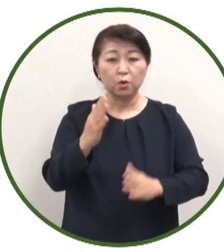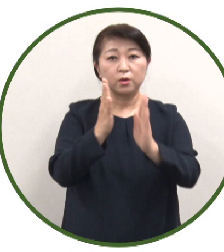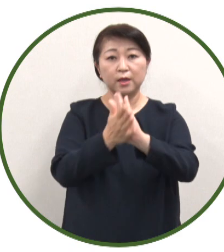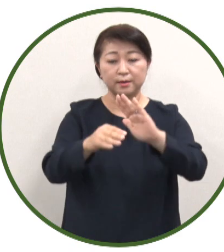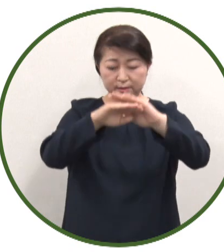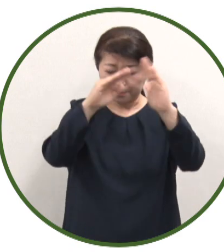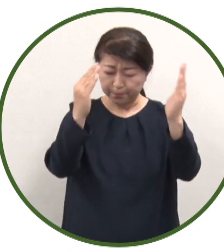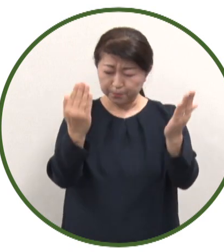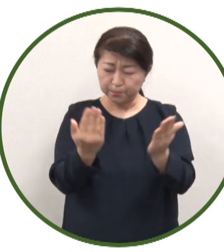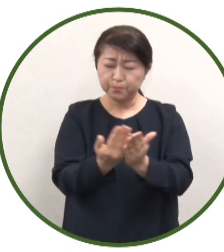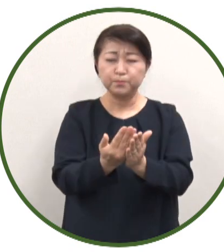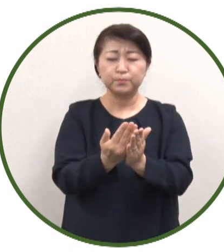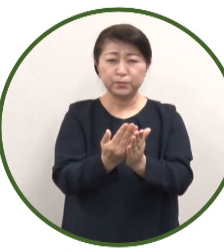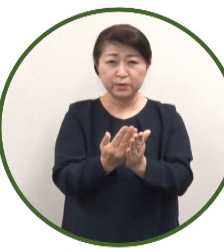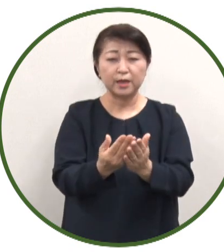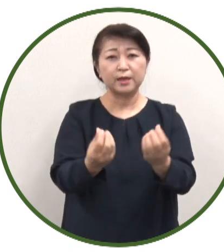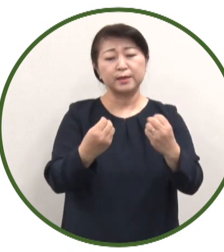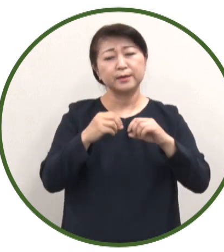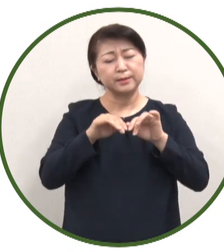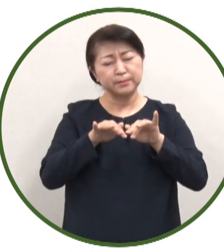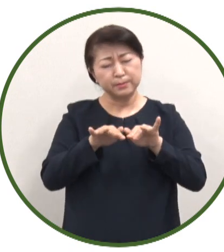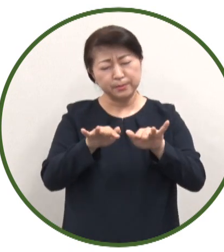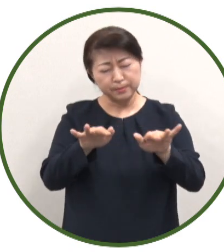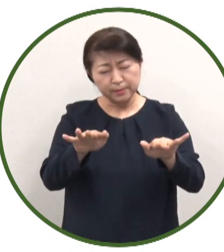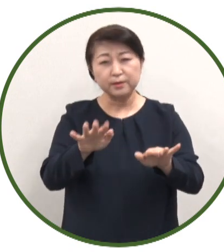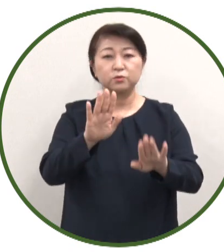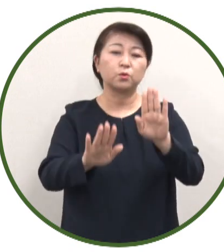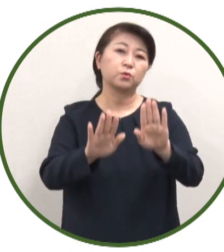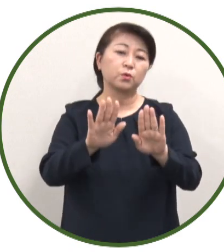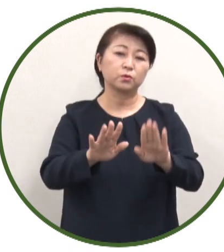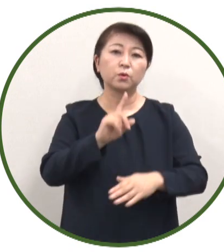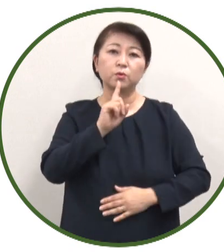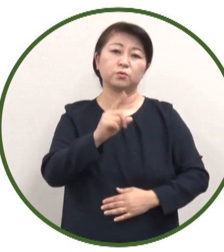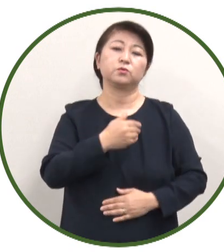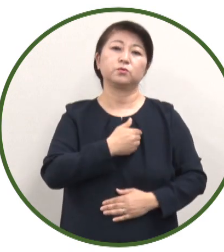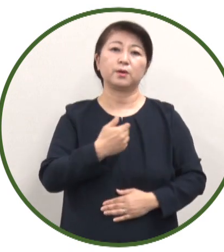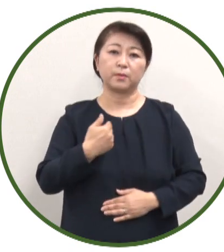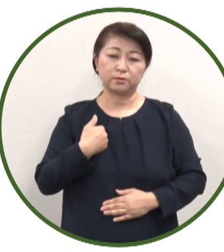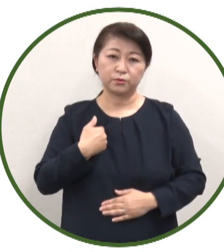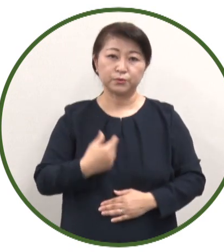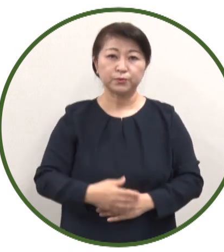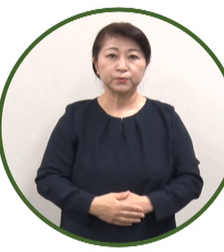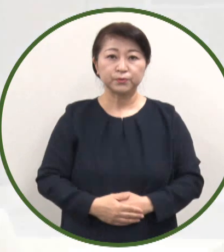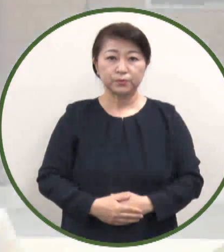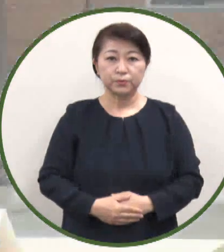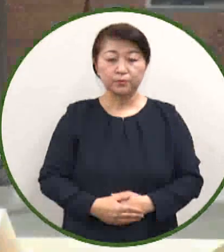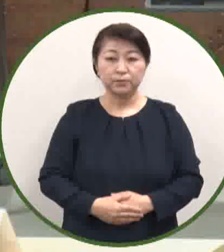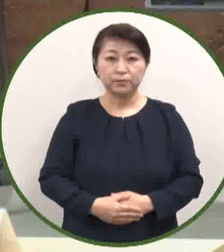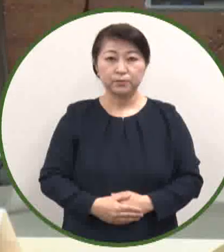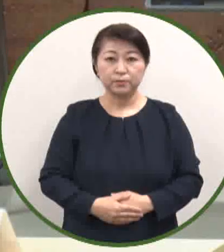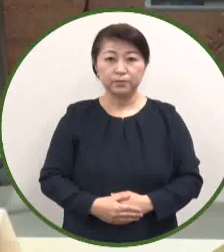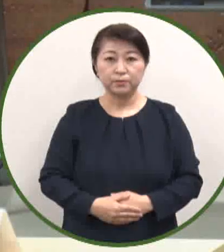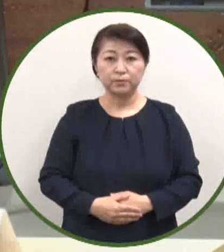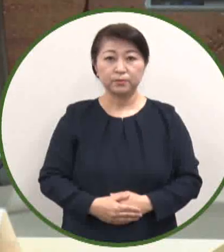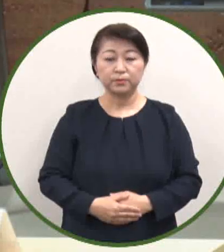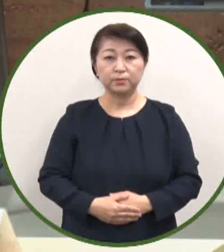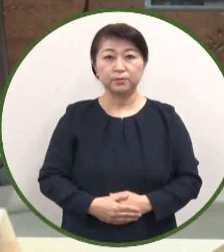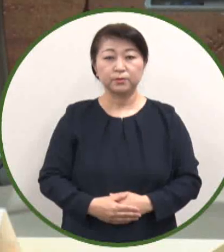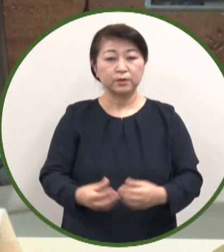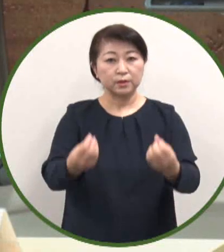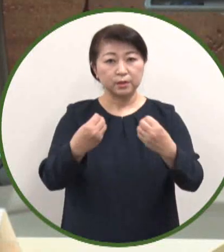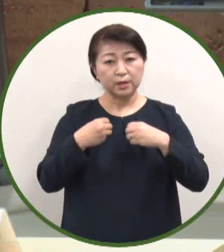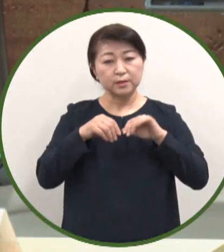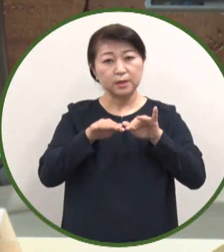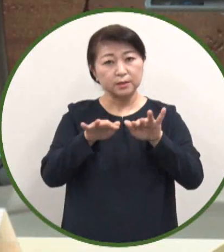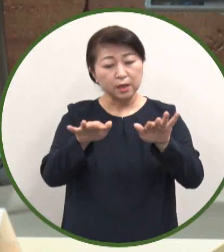県内全域で感染がかなり高いレベルで広がっていると言えると思っております。感染拡